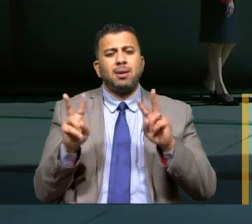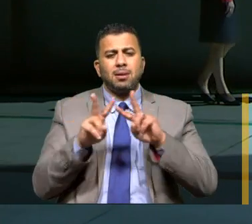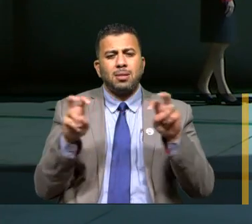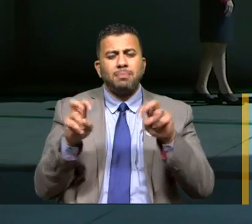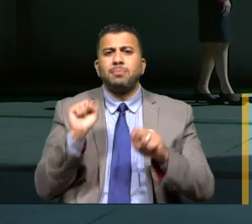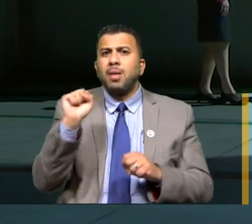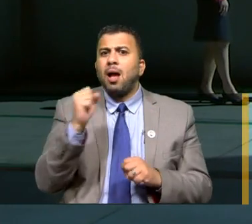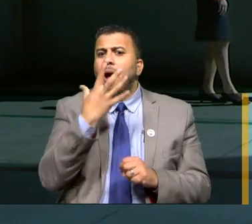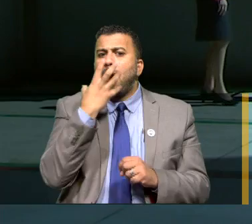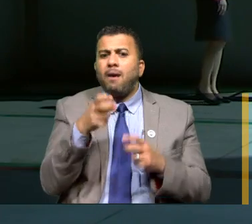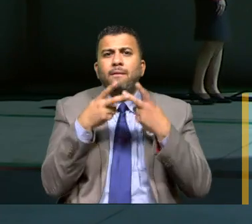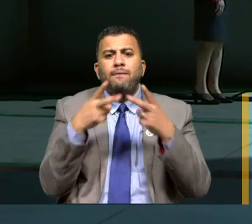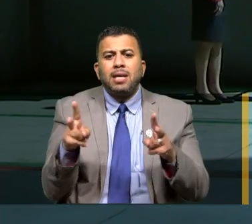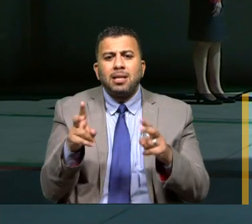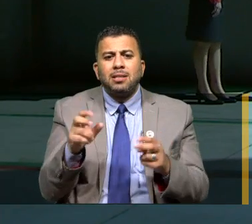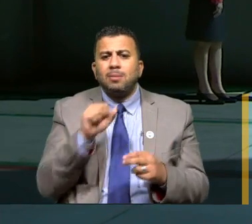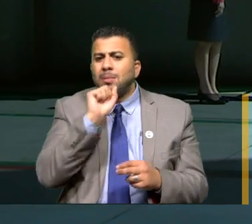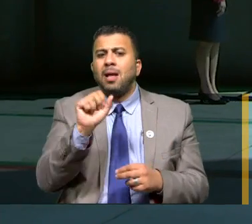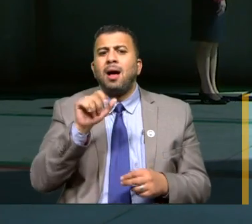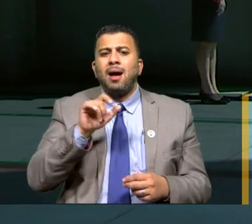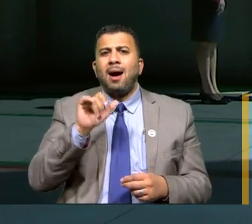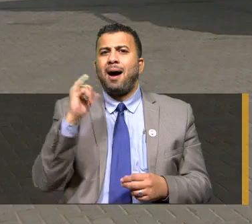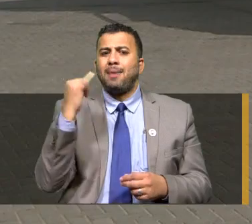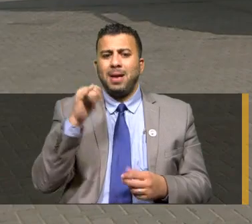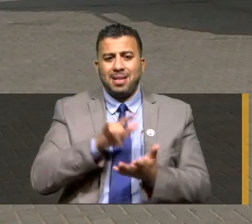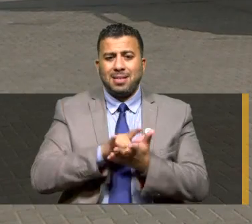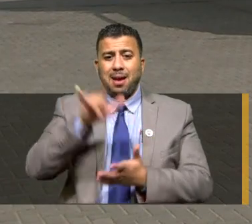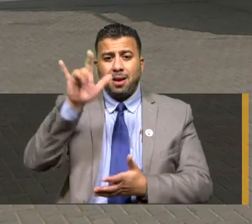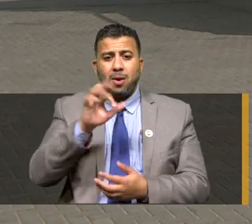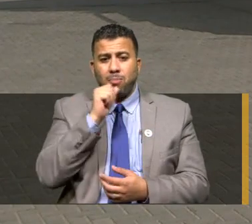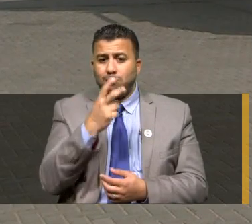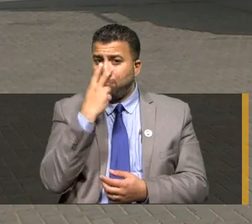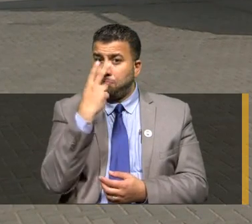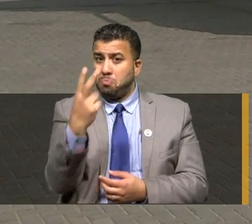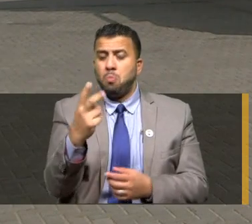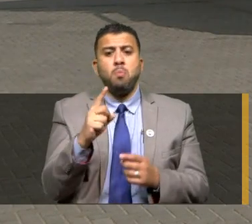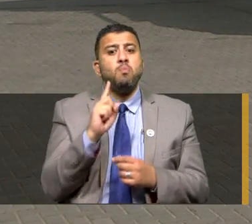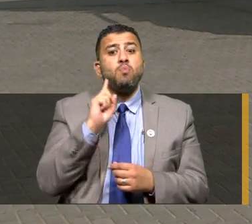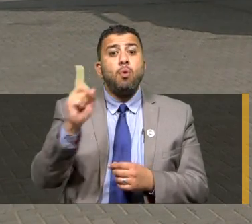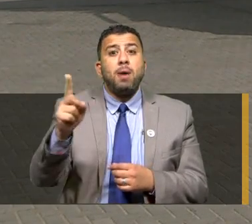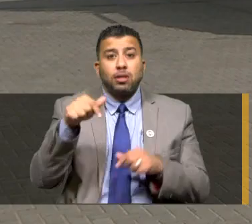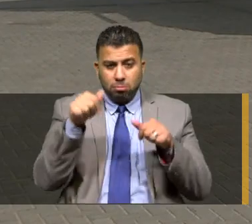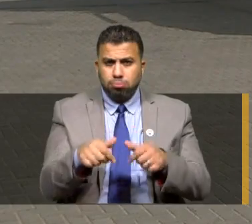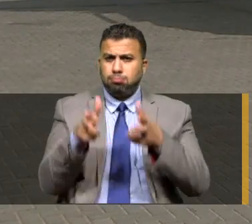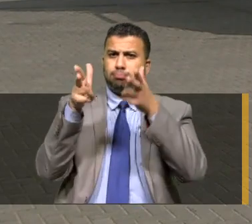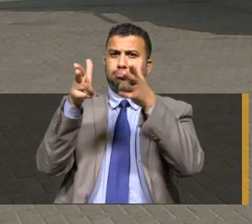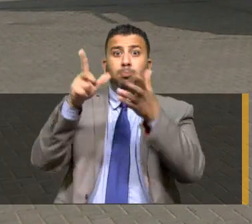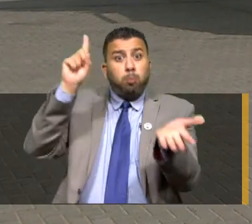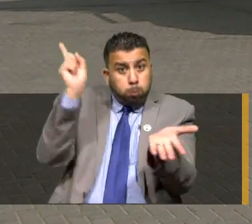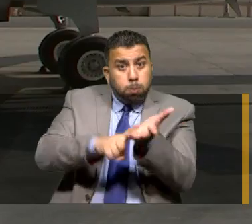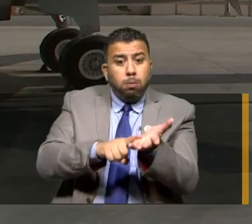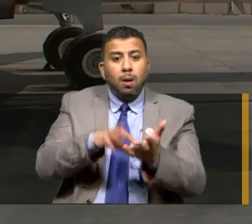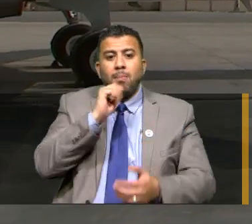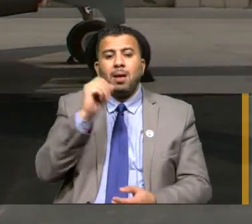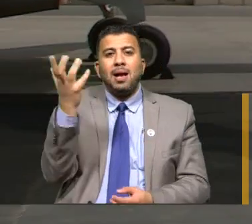الهوية المؤسسية الجديدة للعربية للطيران عبر عرض مباشر لإحدى طائرات الشركة من طراز